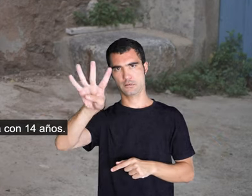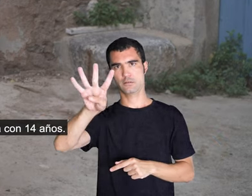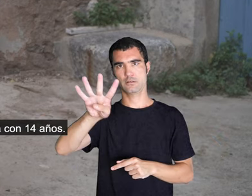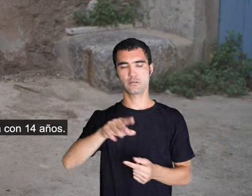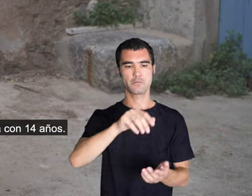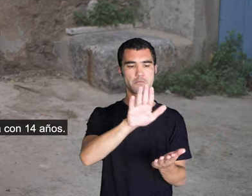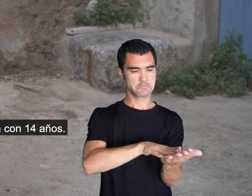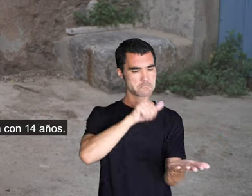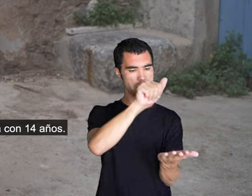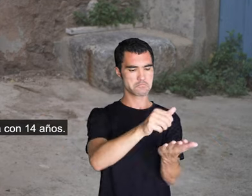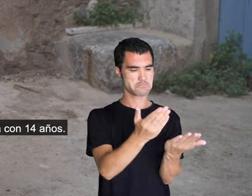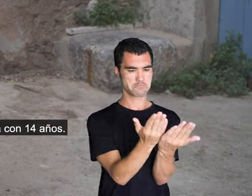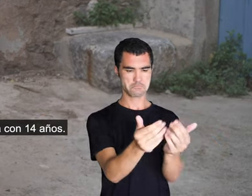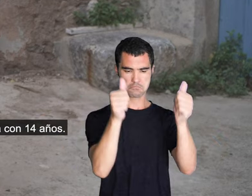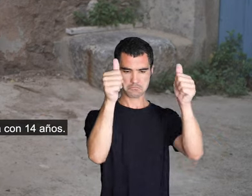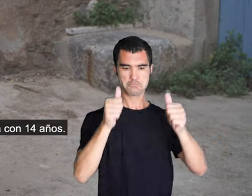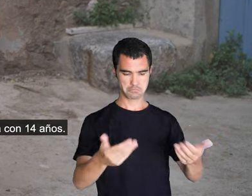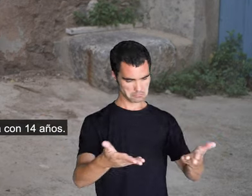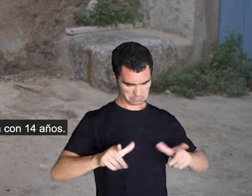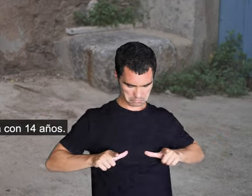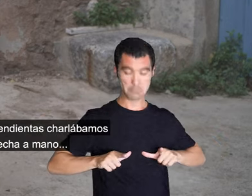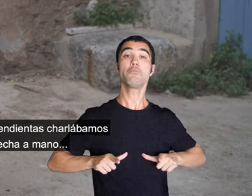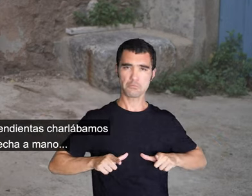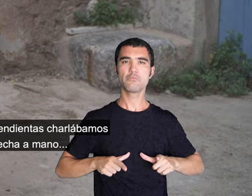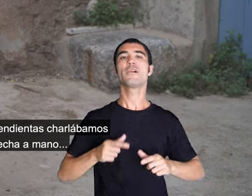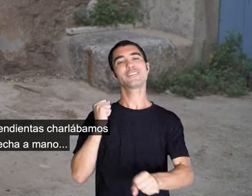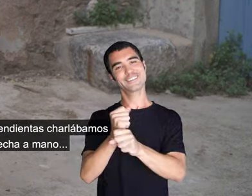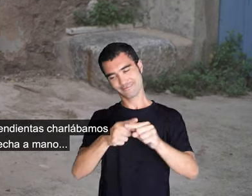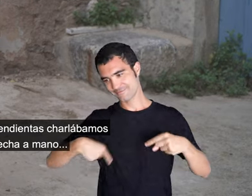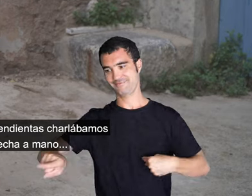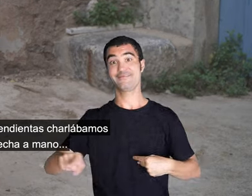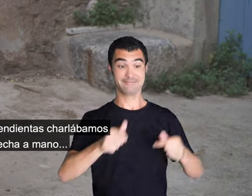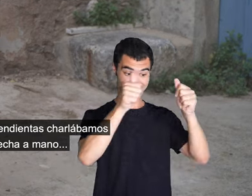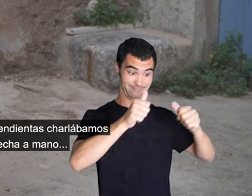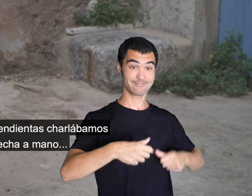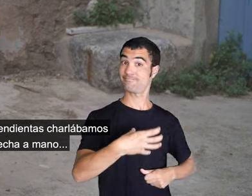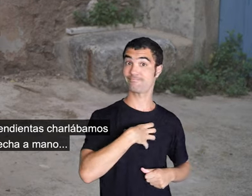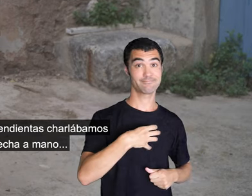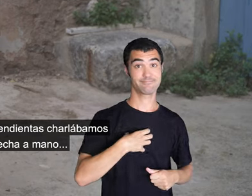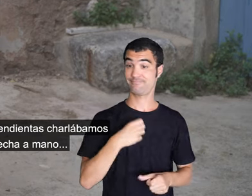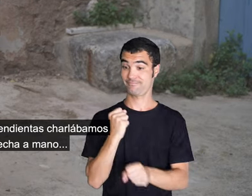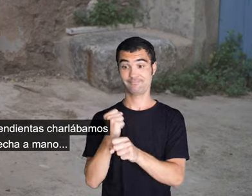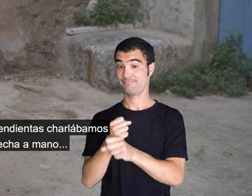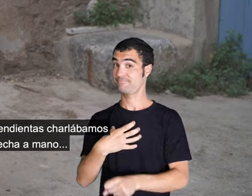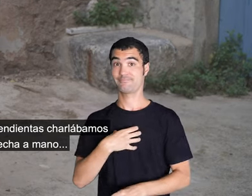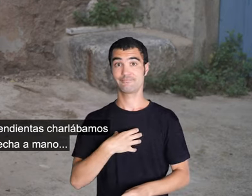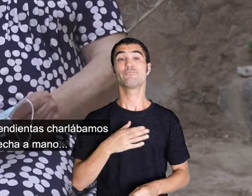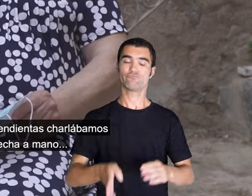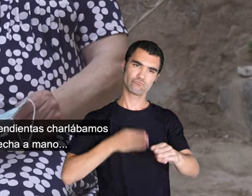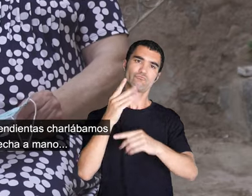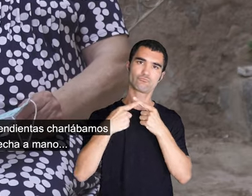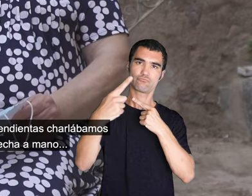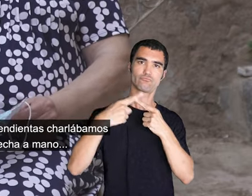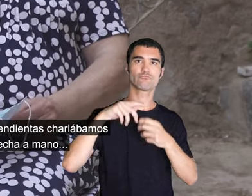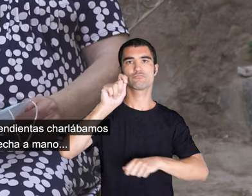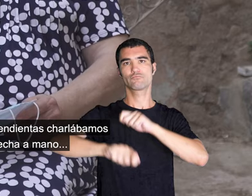el certificat d'estudis i vàrem poder anar a fer feina, perquè fins que no tenia el certificat no podies anar a fer feina, amb bicicleta. Quan